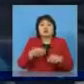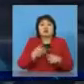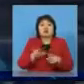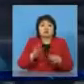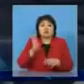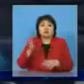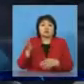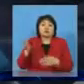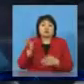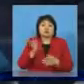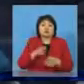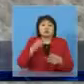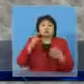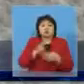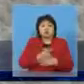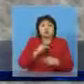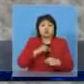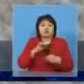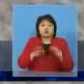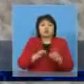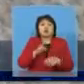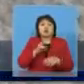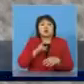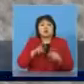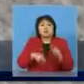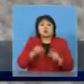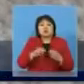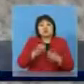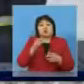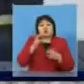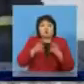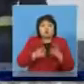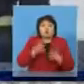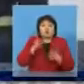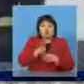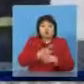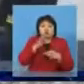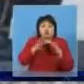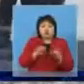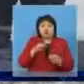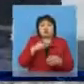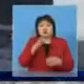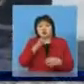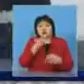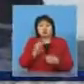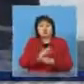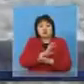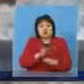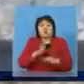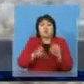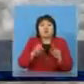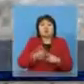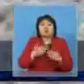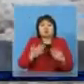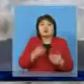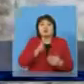самолет шығады. Мердігер мекемелер күндіз-түні көшені қардан тазалап жатыр. Жұмыс қызбаса тоқтамайды дейді мамандар.